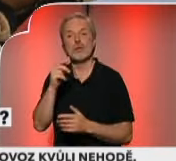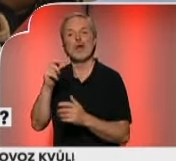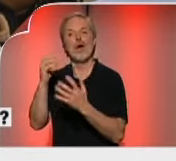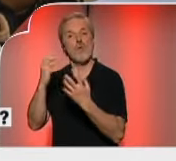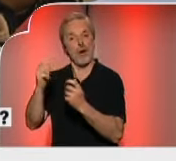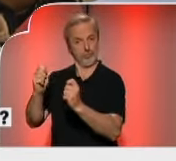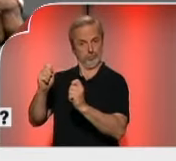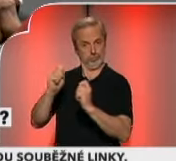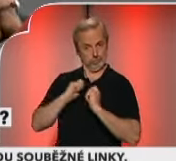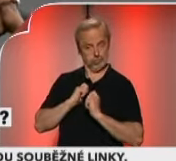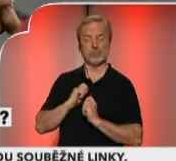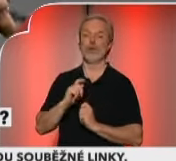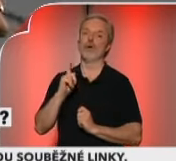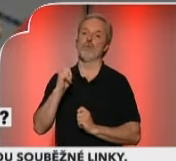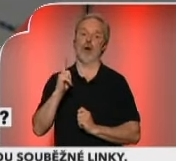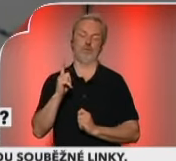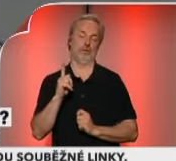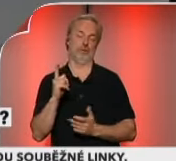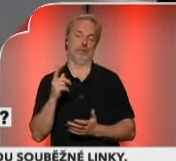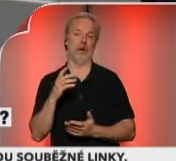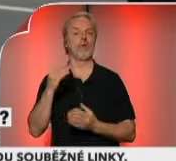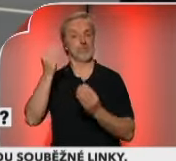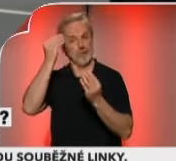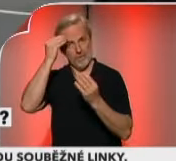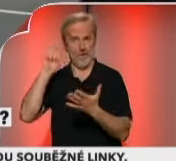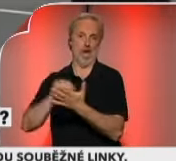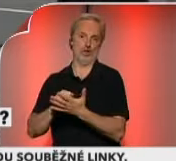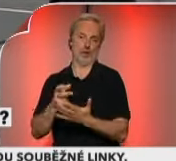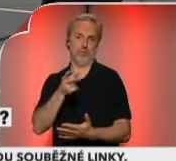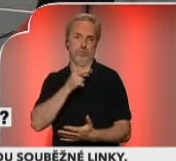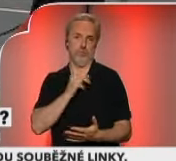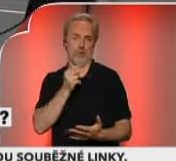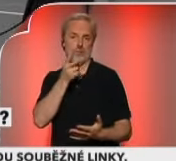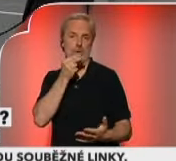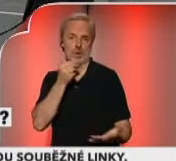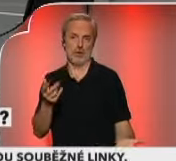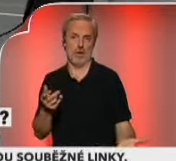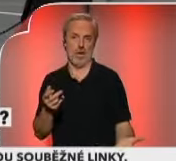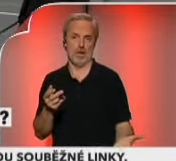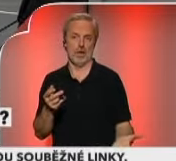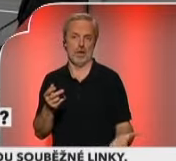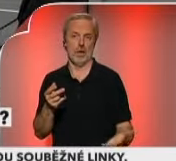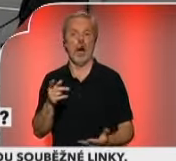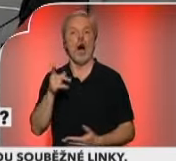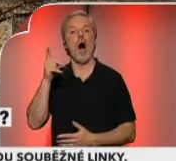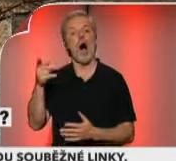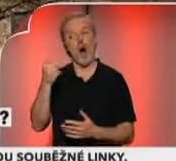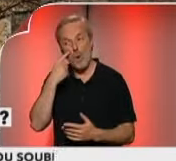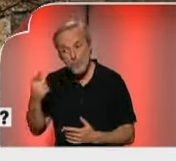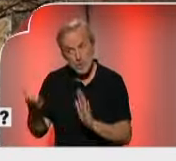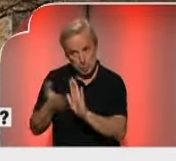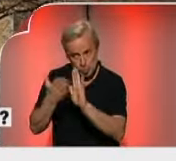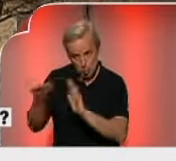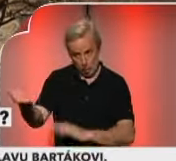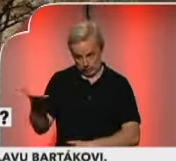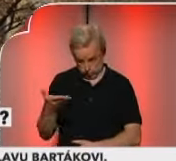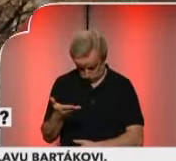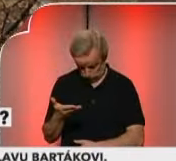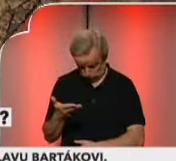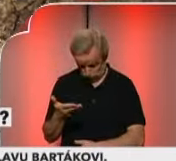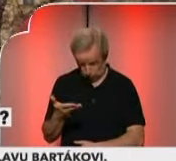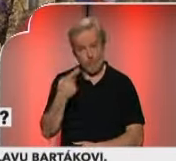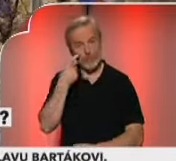sněmovna má má považovat za seriózní podklad a pokud je to seriózní podklad tak sněmovna má vydat aby